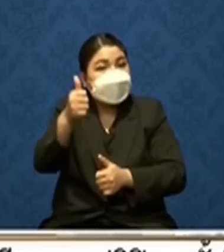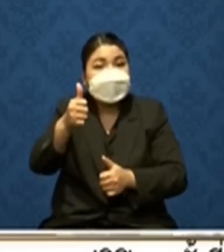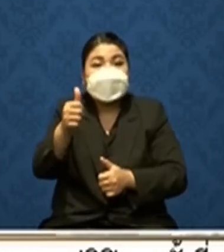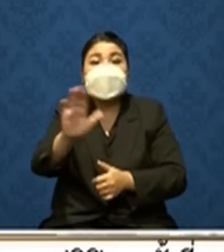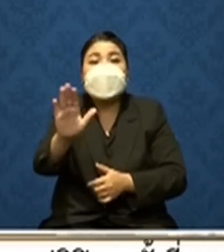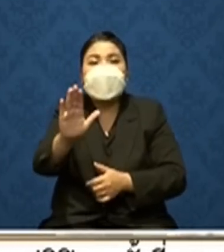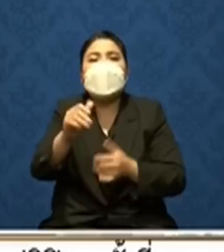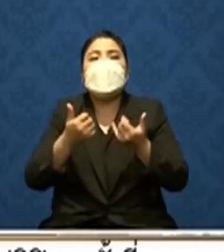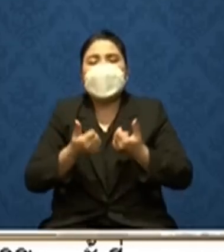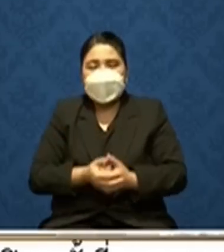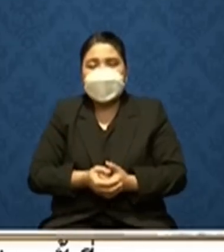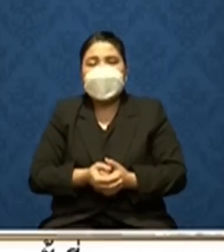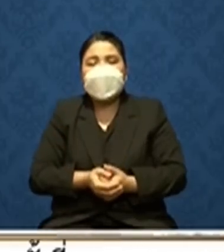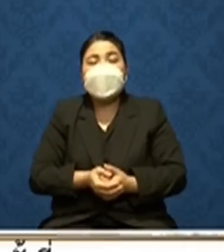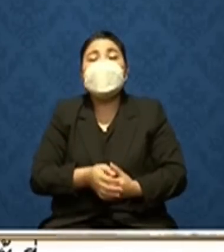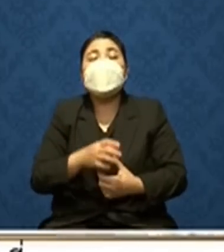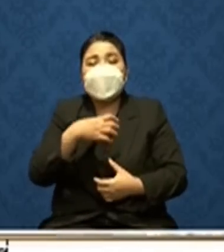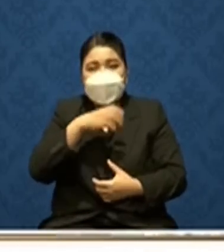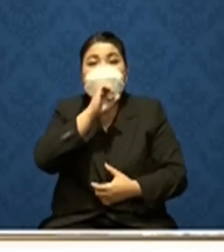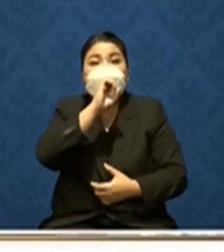กราบเรียนท่านประธานด้วยความเคารพวาด